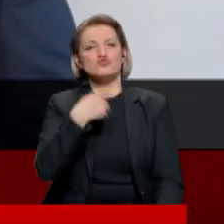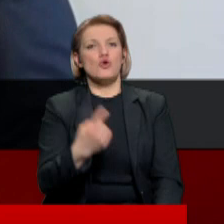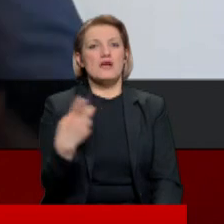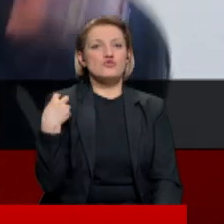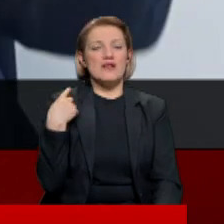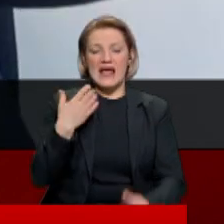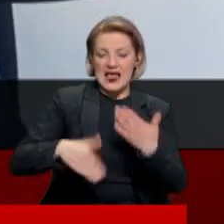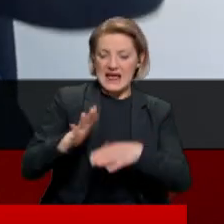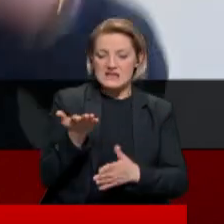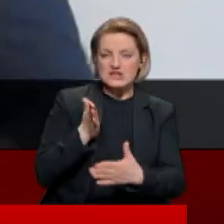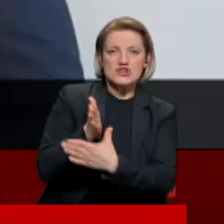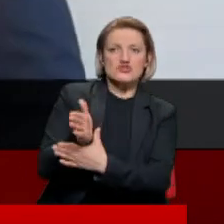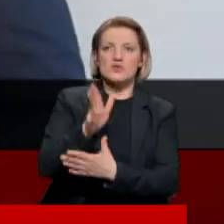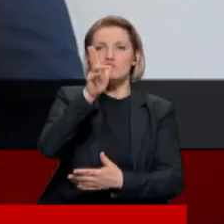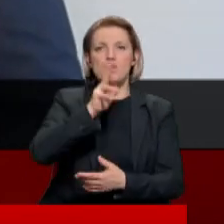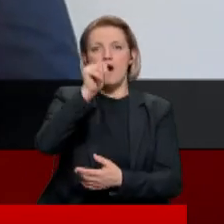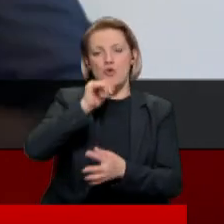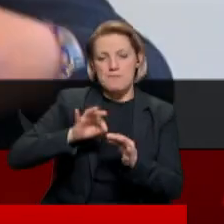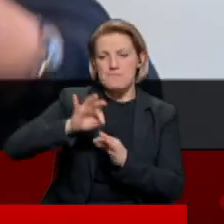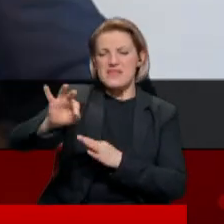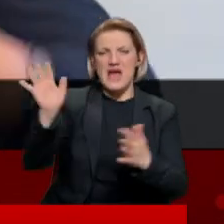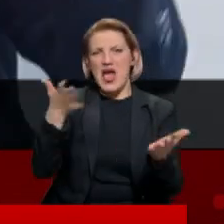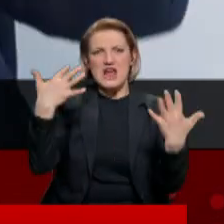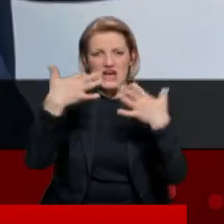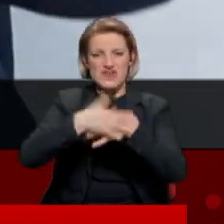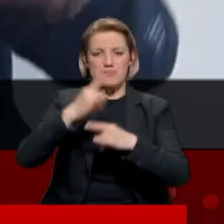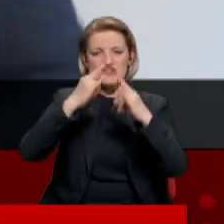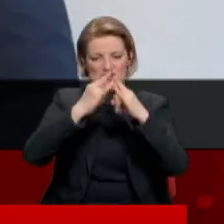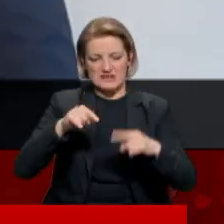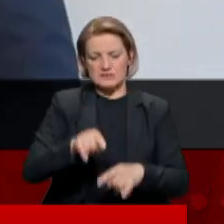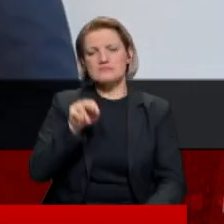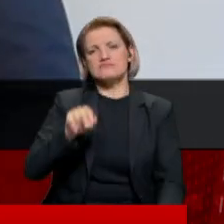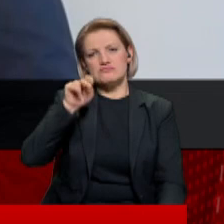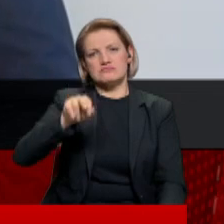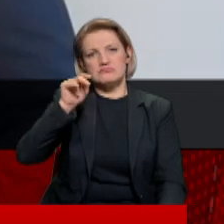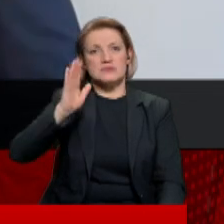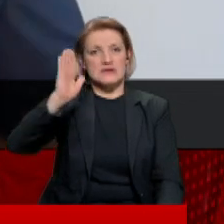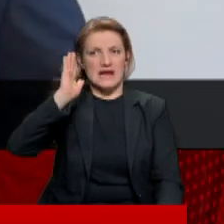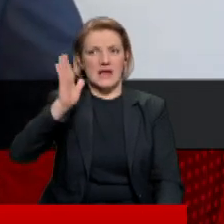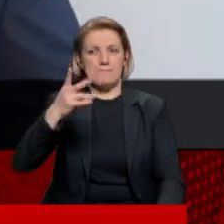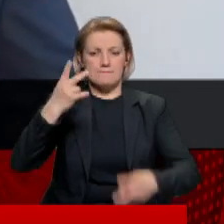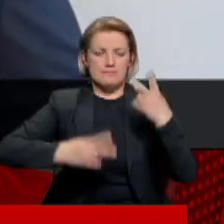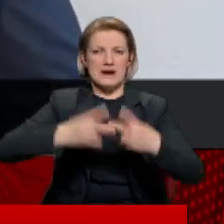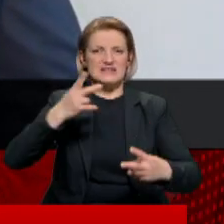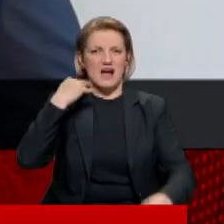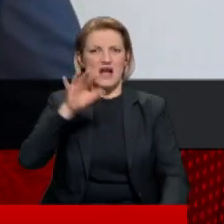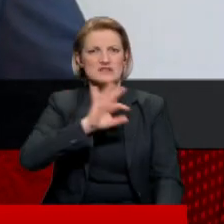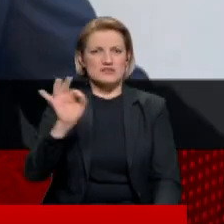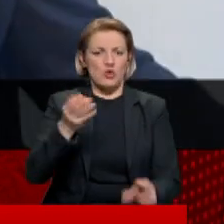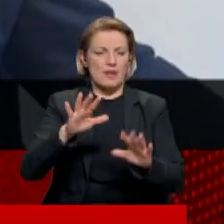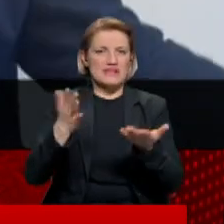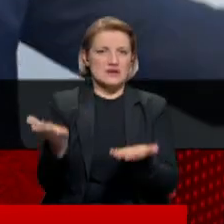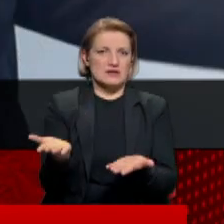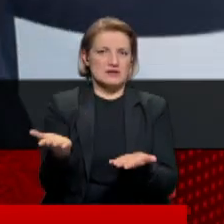nasıl girsin? 300-600 metre her gece bir çadırdan diğer tuvalete giderken bazı ahlaksızlıklar